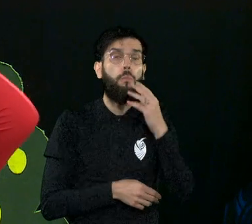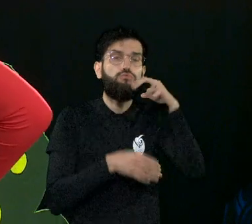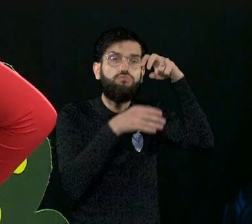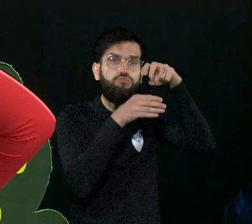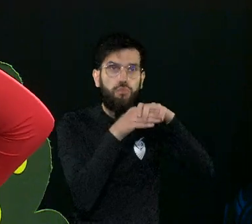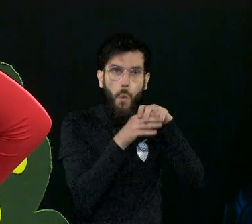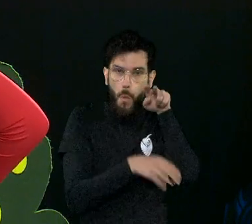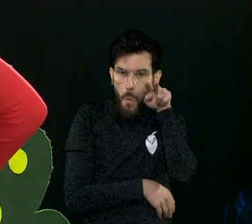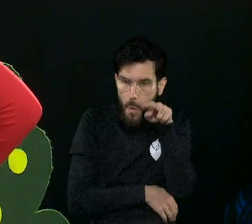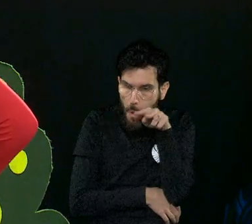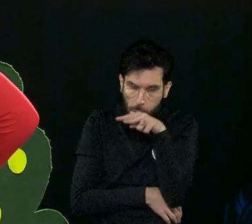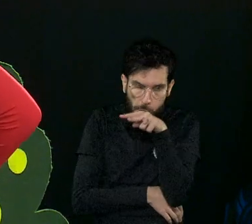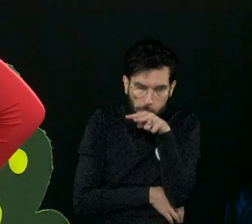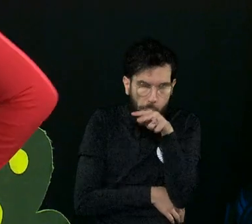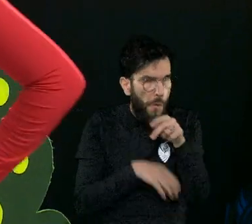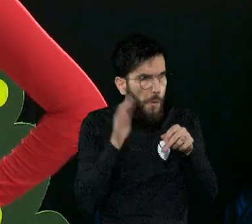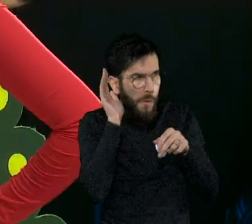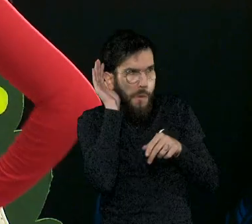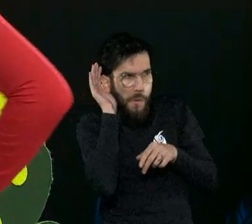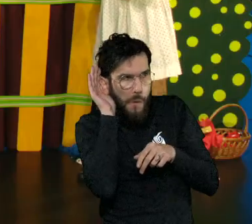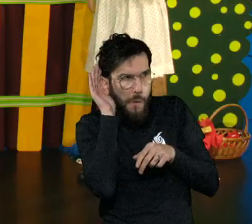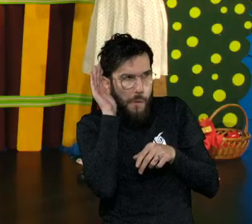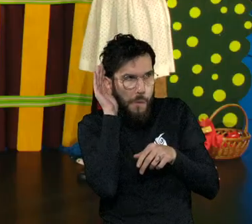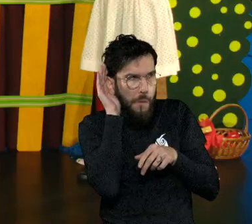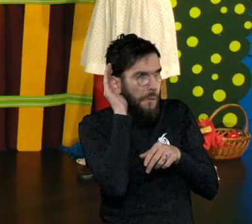načúva, čo v džungli sa ozýva.